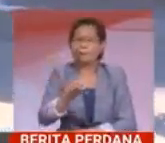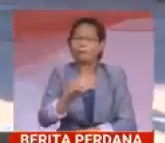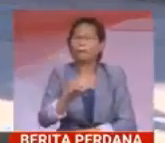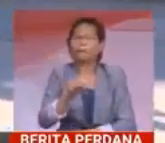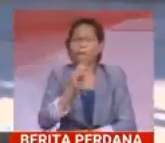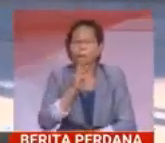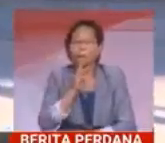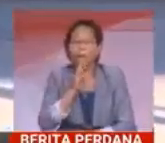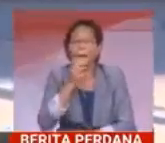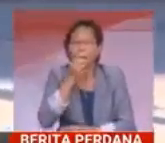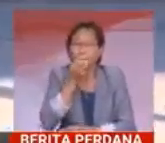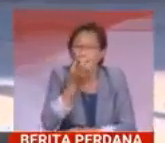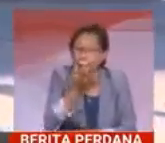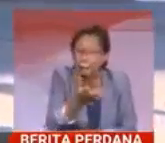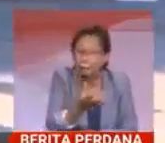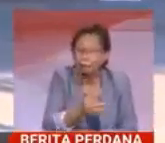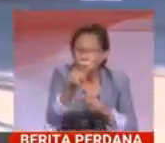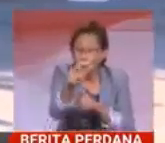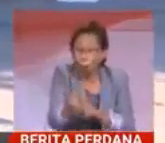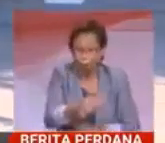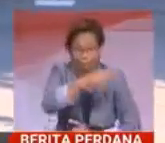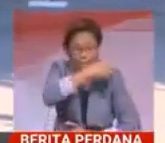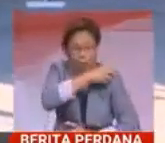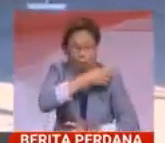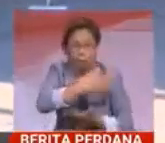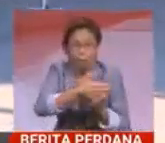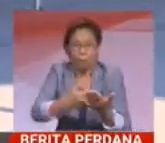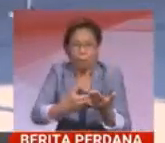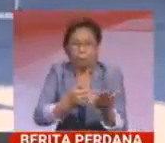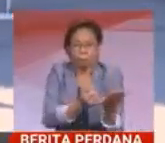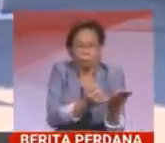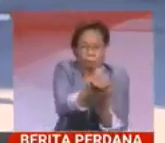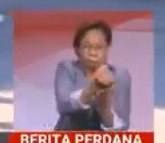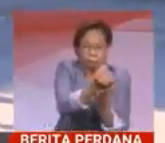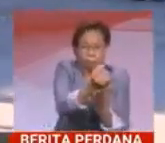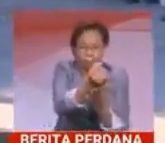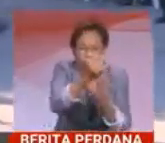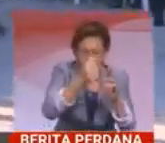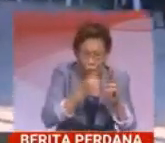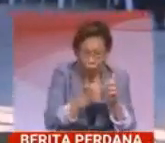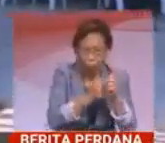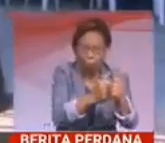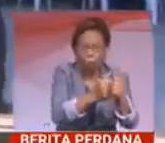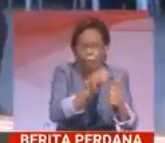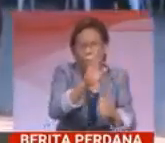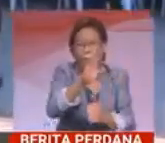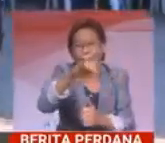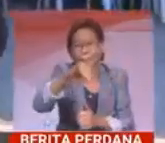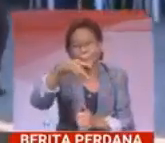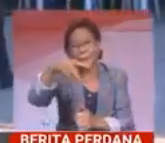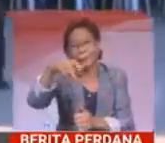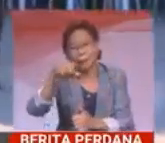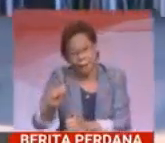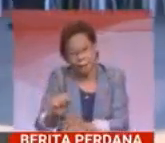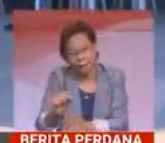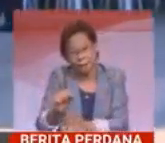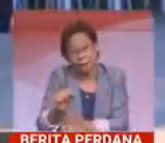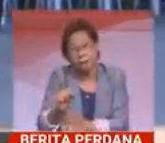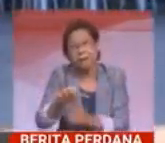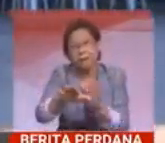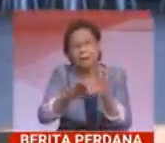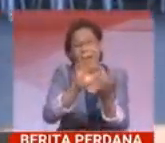afendi sulaiman memaklumkan seorang pegawai bahagian integrity dan pematuhan extended by pstd mualim